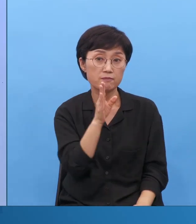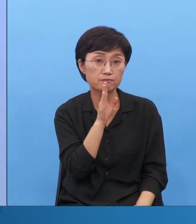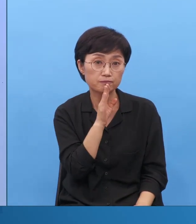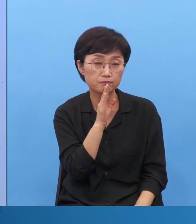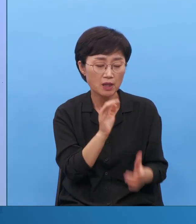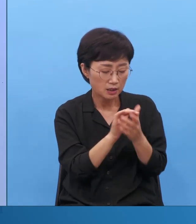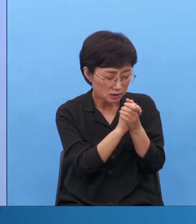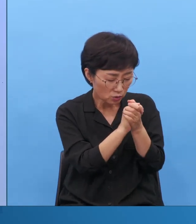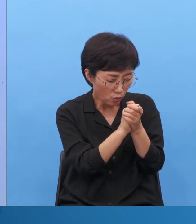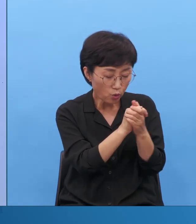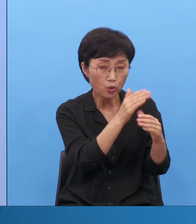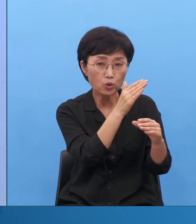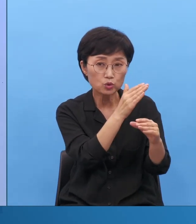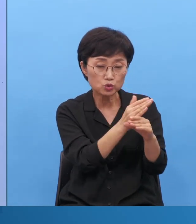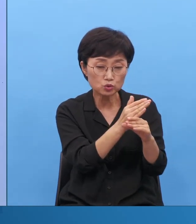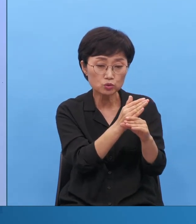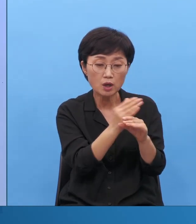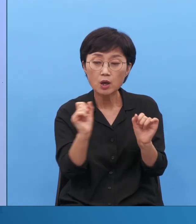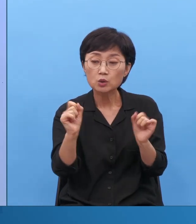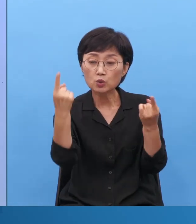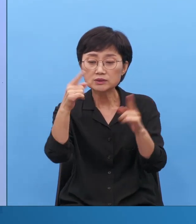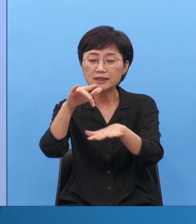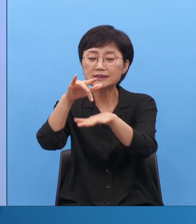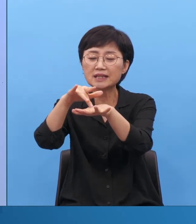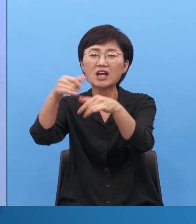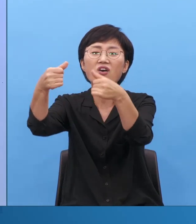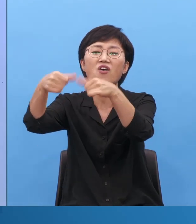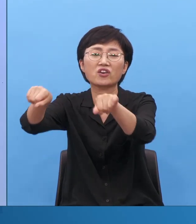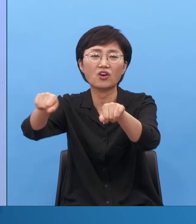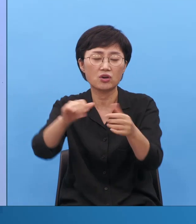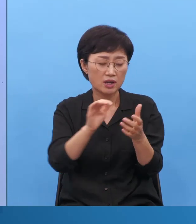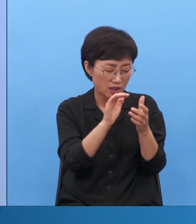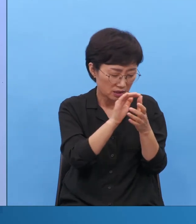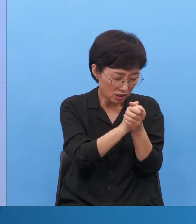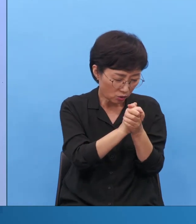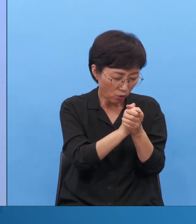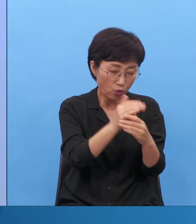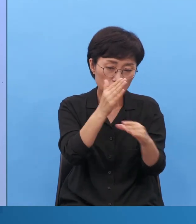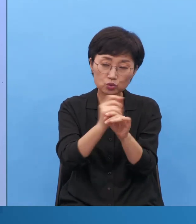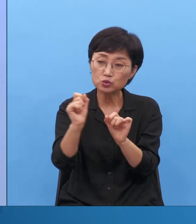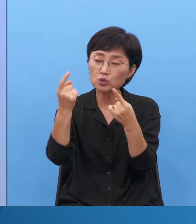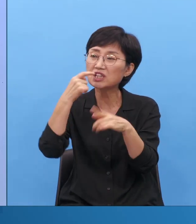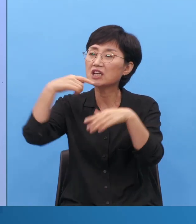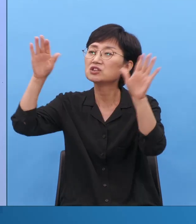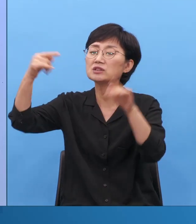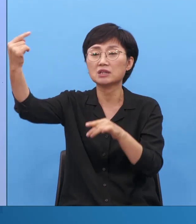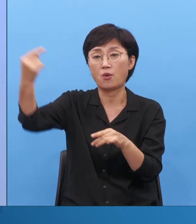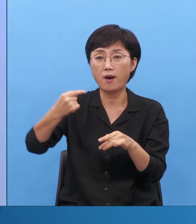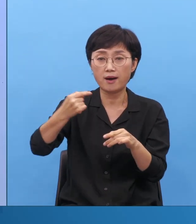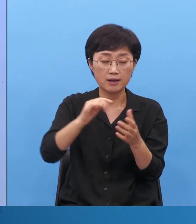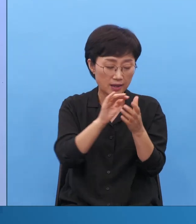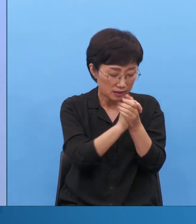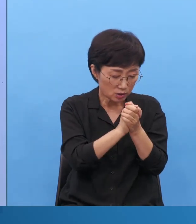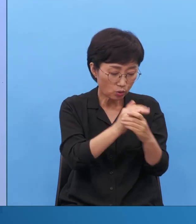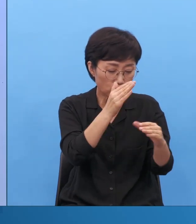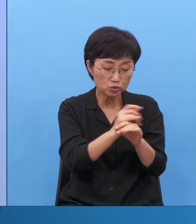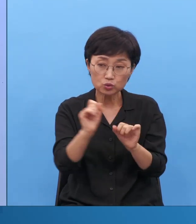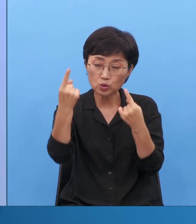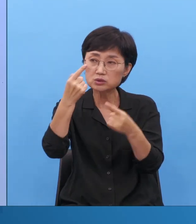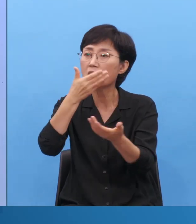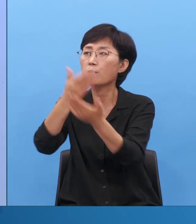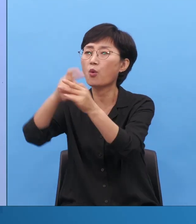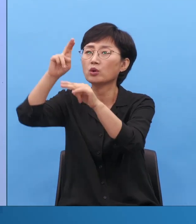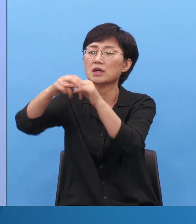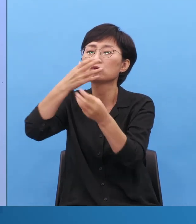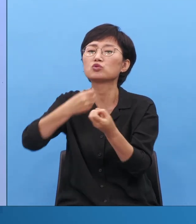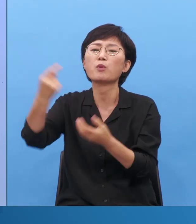돼 있어요. that the force of 기도할 darkness 때 천사 crumbles, 도원되게 돼 that 있어요. angels are 기도할 때 ministered, 보좌 축복 임하게 돼 있어요. that the power of the 그렇죠. throne comes upon you when you 어마어마한 pray. 거란 It's